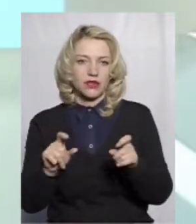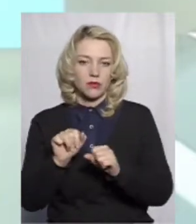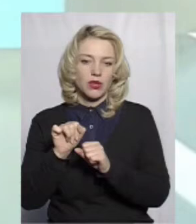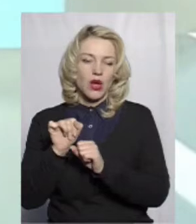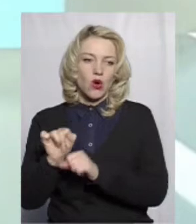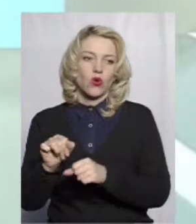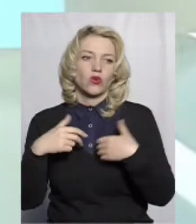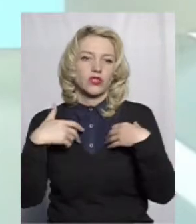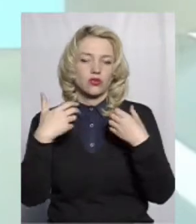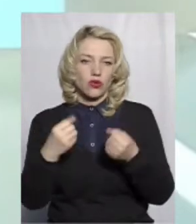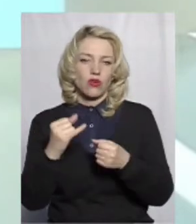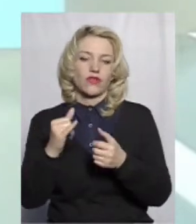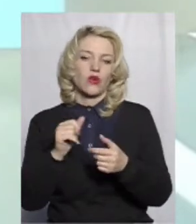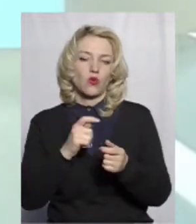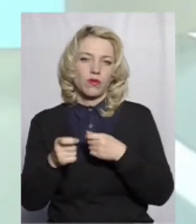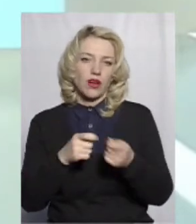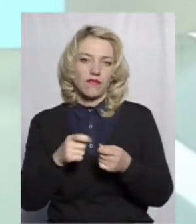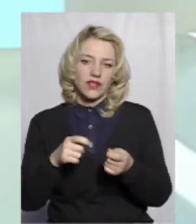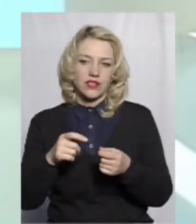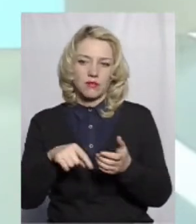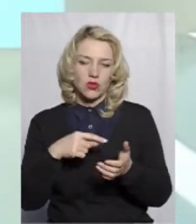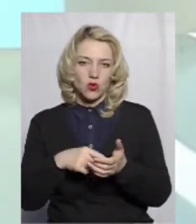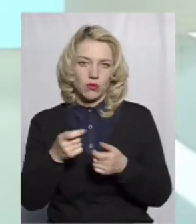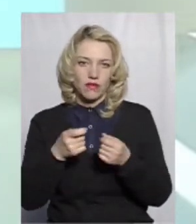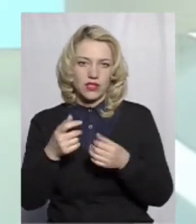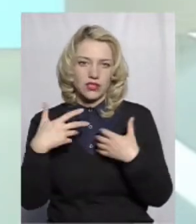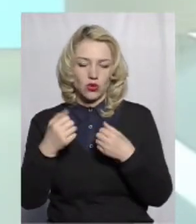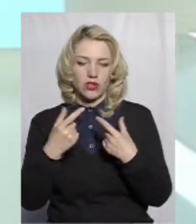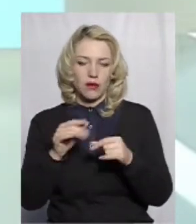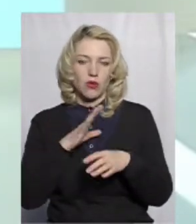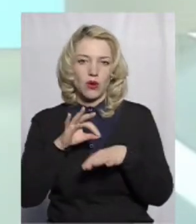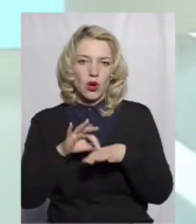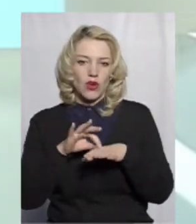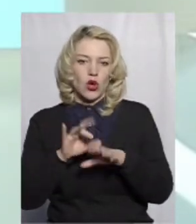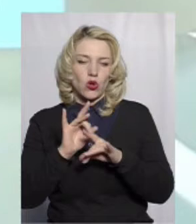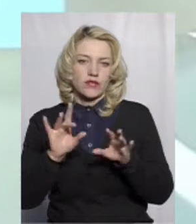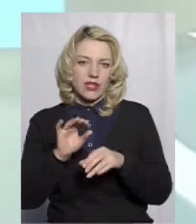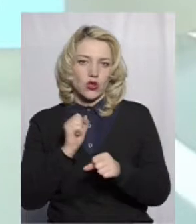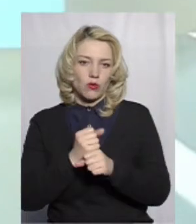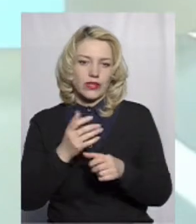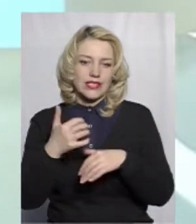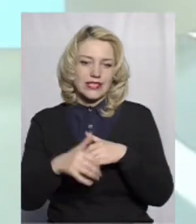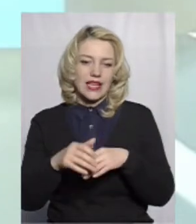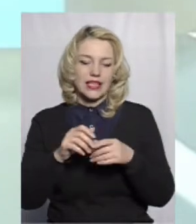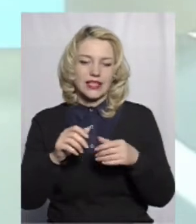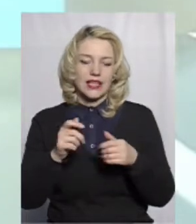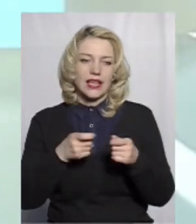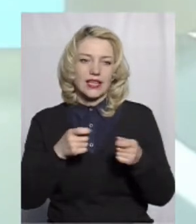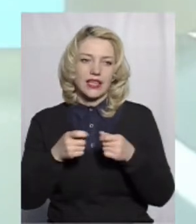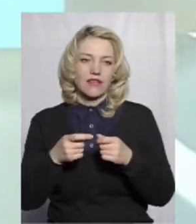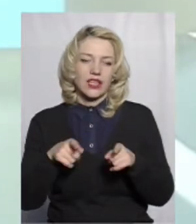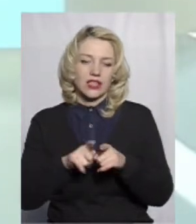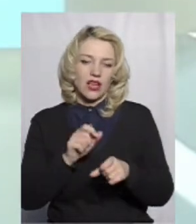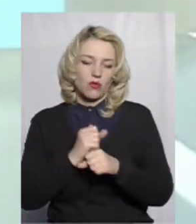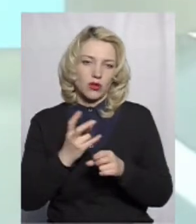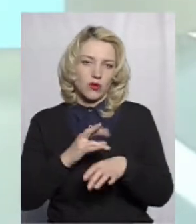охорони здоров'я і управління міського охорони здоров'я, де проведено роз'яснення серед керівників. Ну і зрозуміло, така робота має проведеться